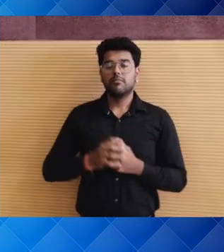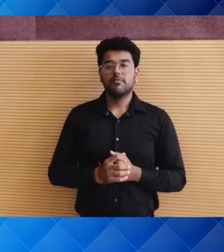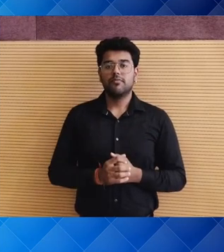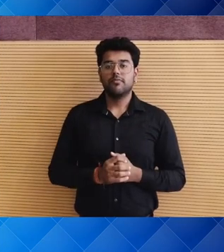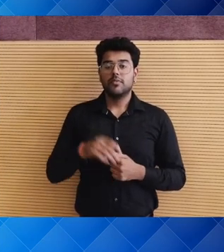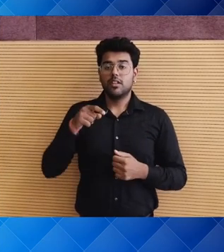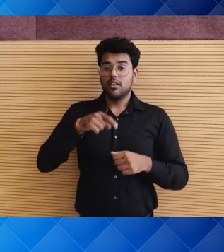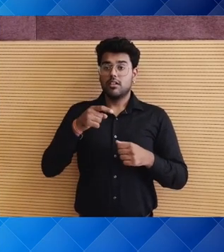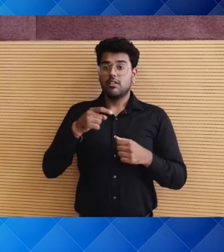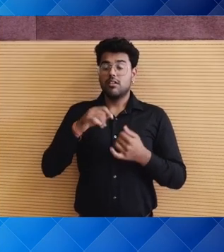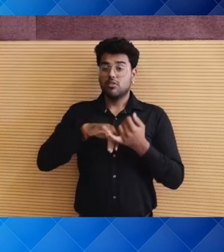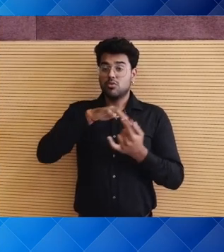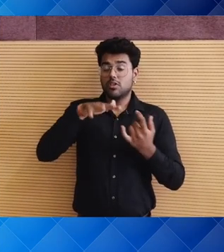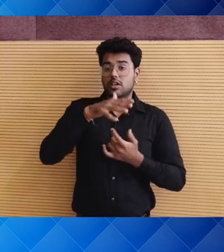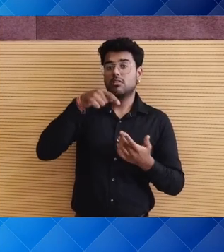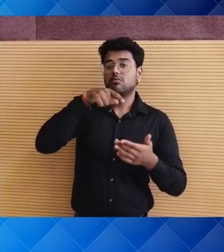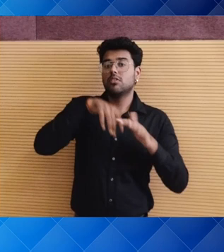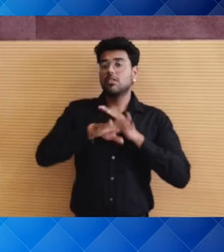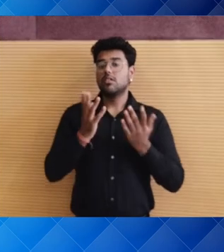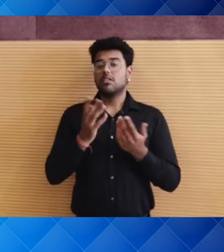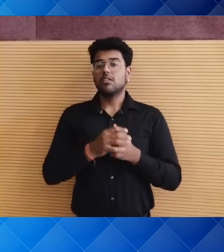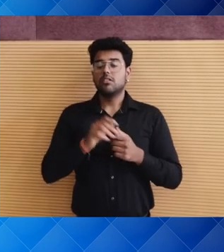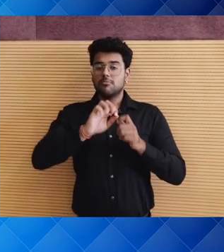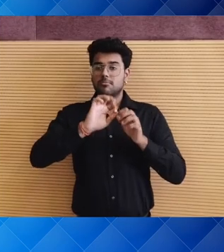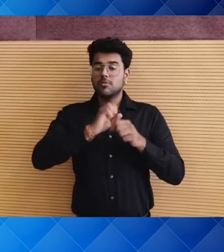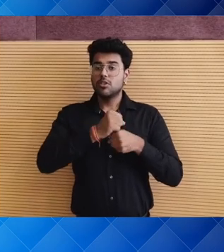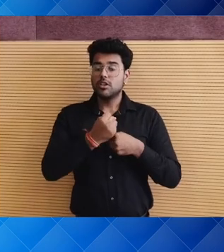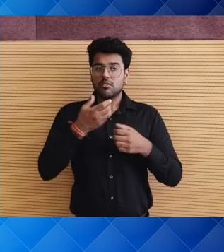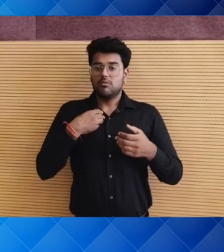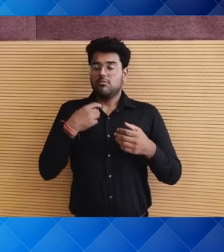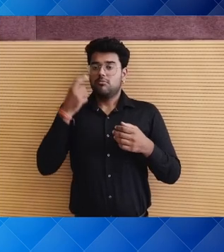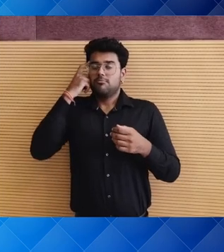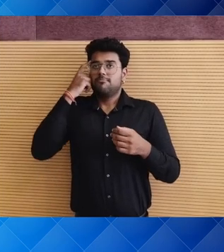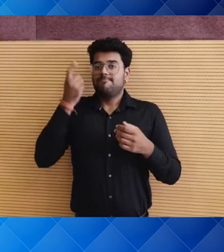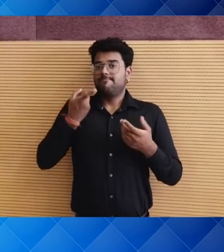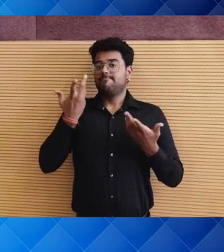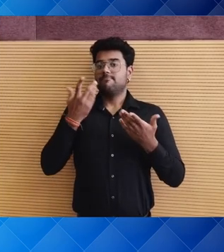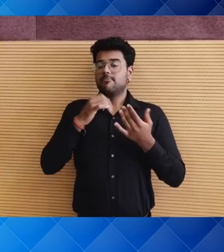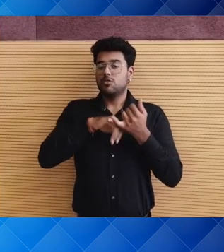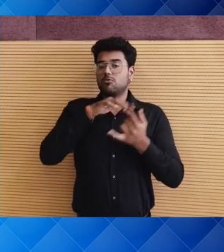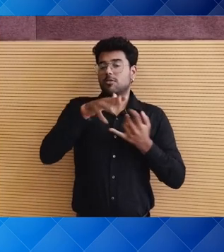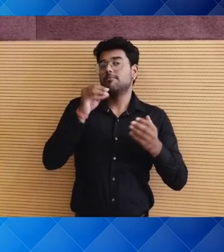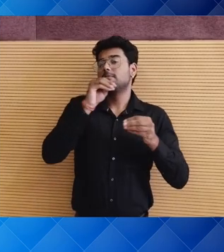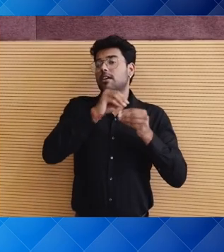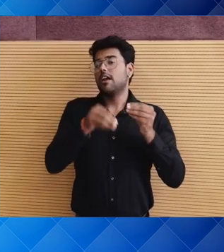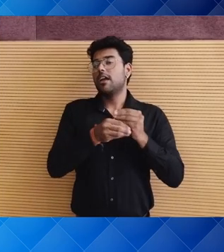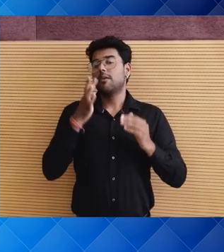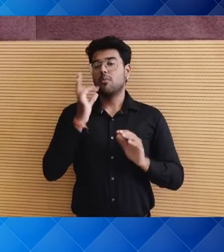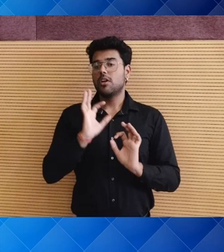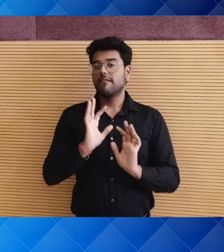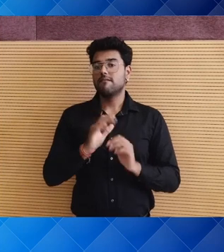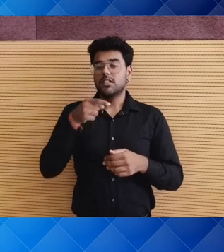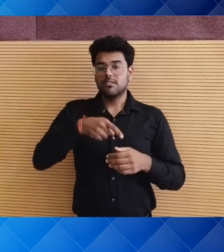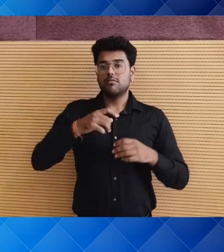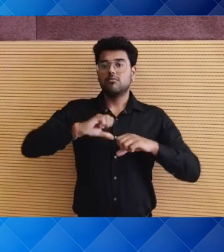एक सामाजिक आंदोलन की रूप देने का, जिनकी नेतृत्व में हमने आज ये सफलता